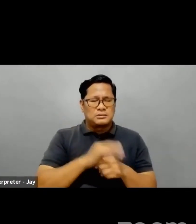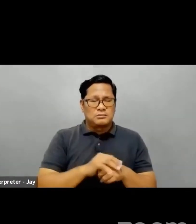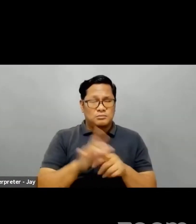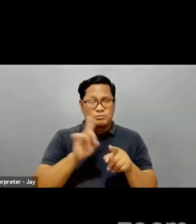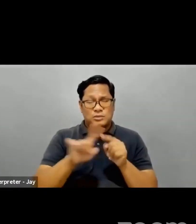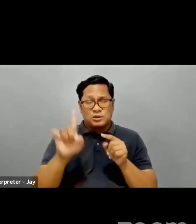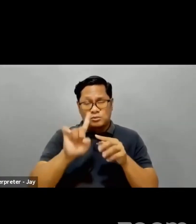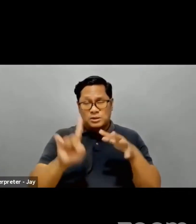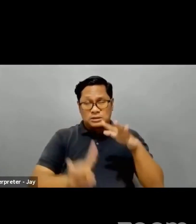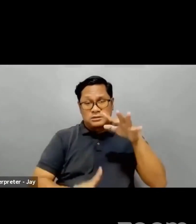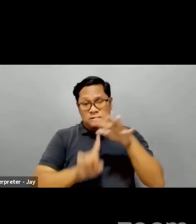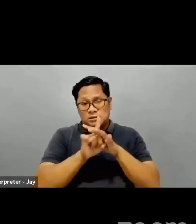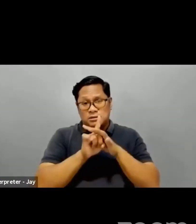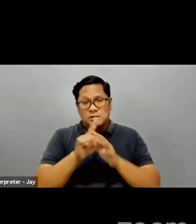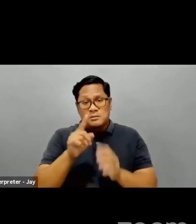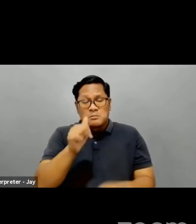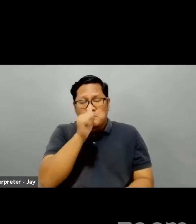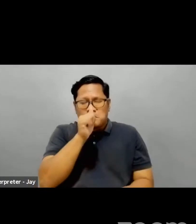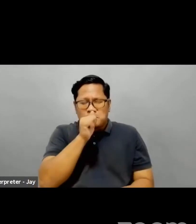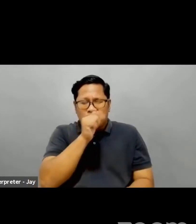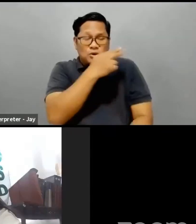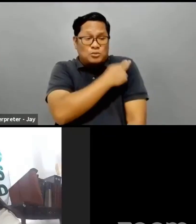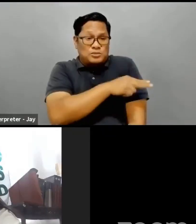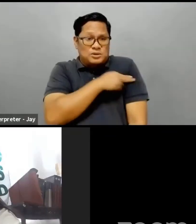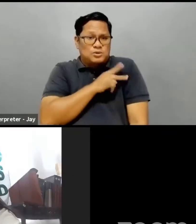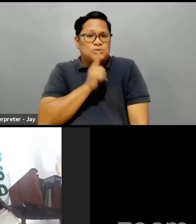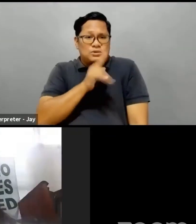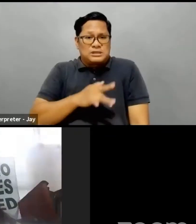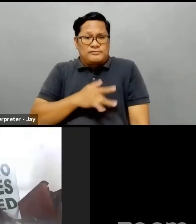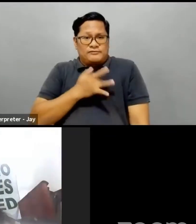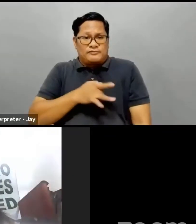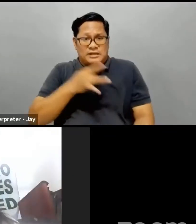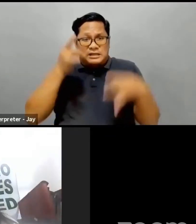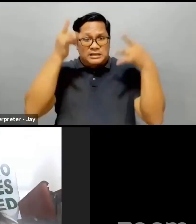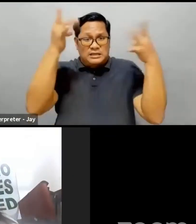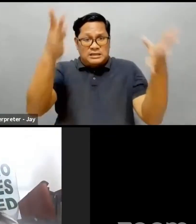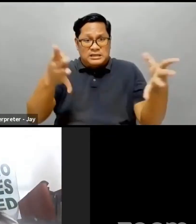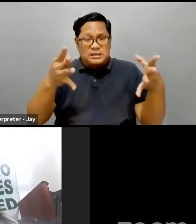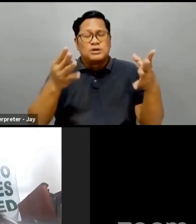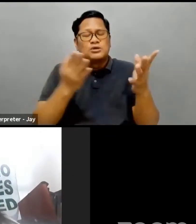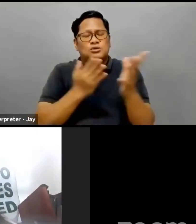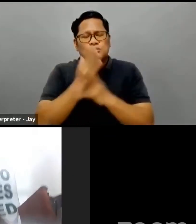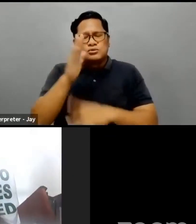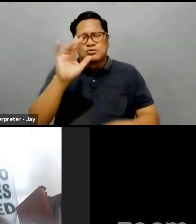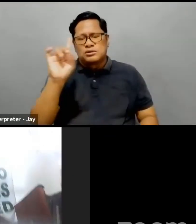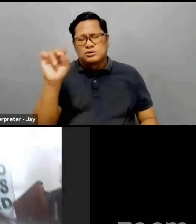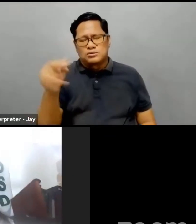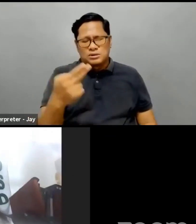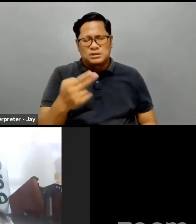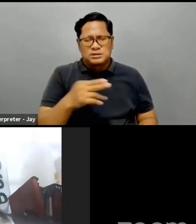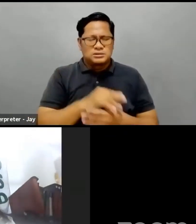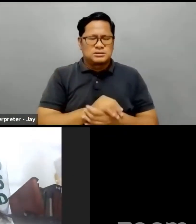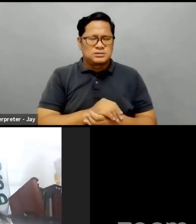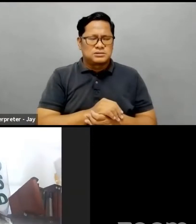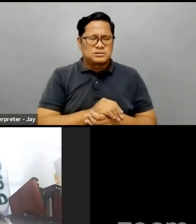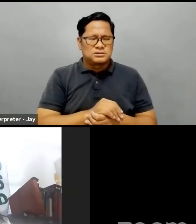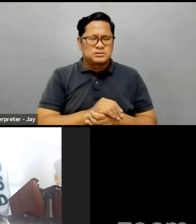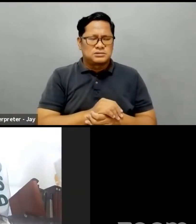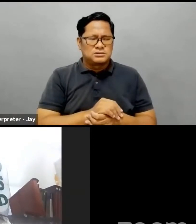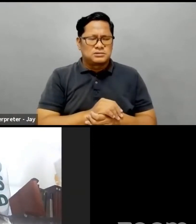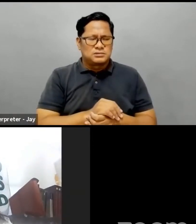dito, private hospitals are actually feeling threatened by Department of Health kasi supposedly, di